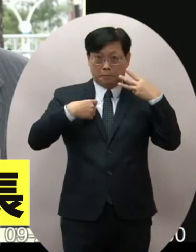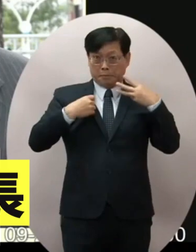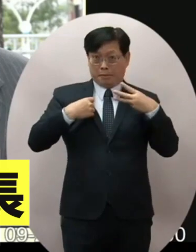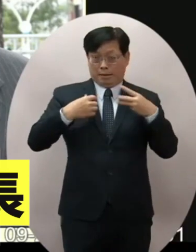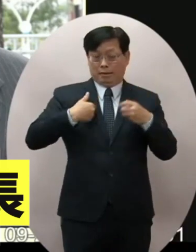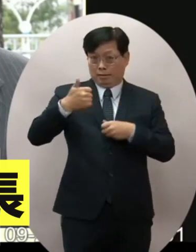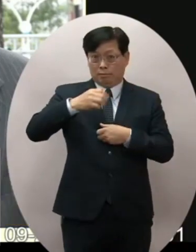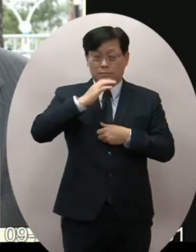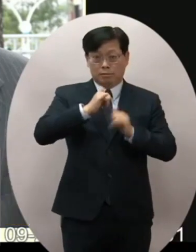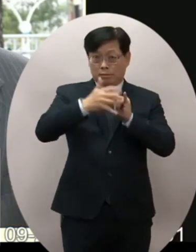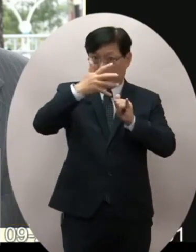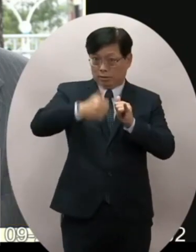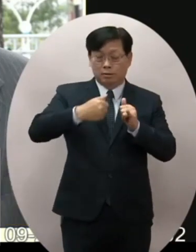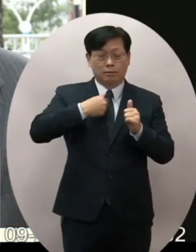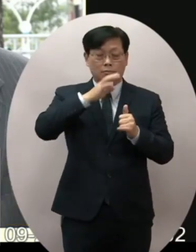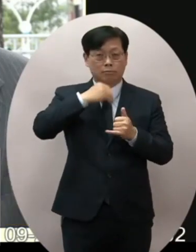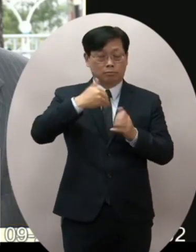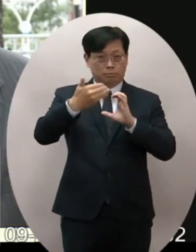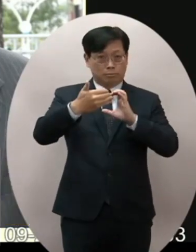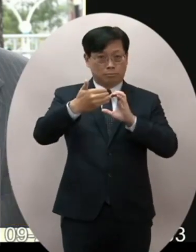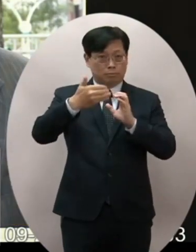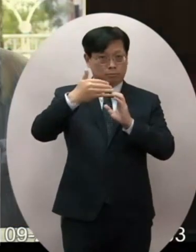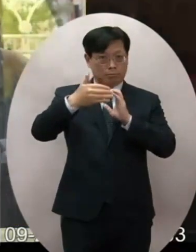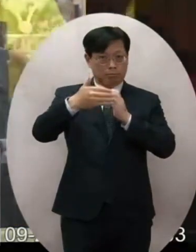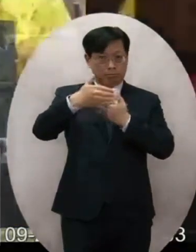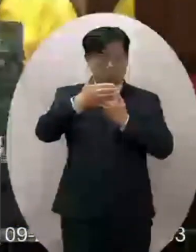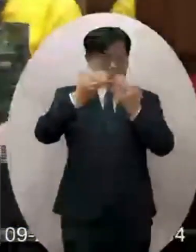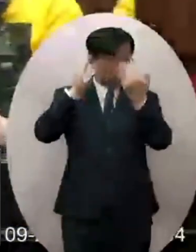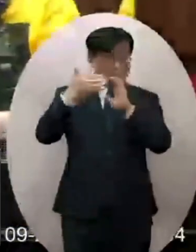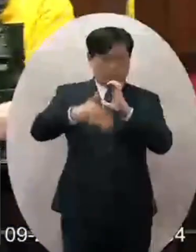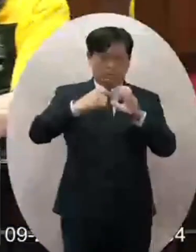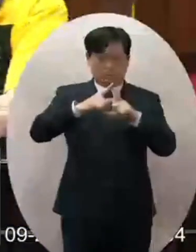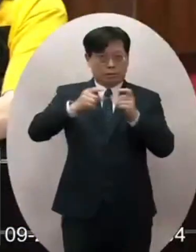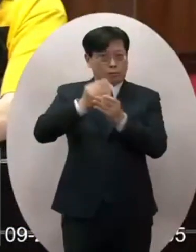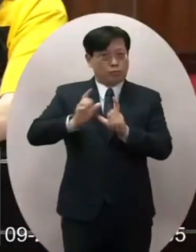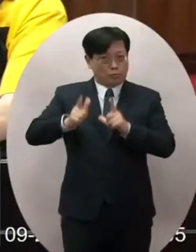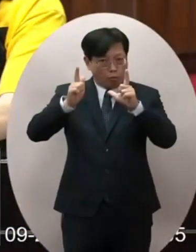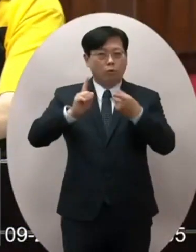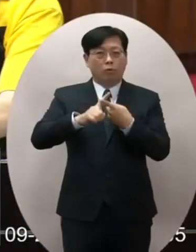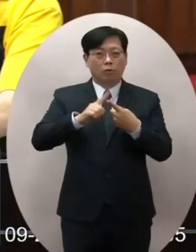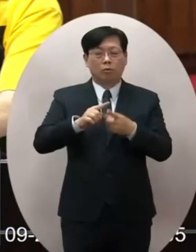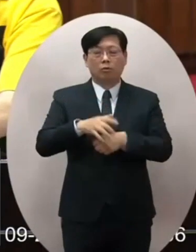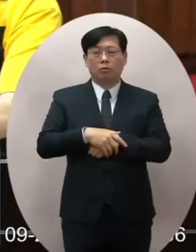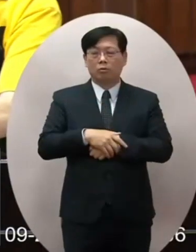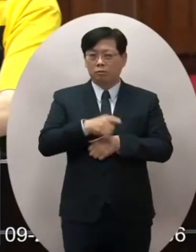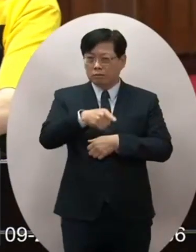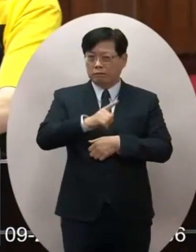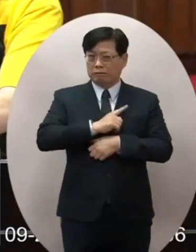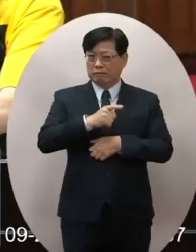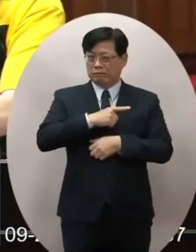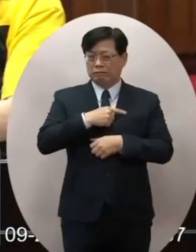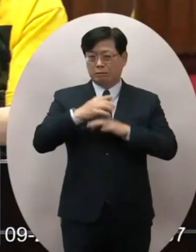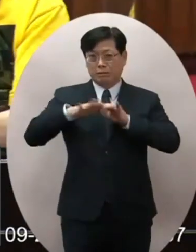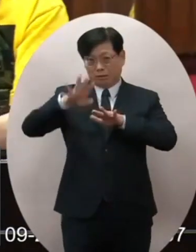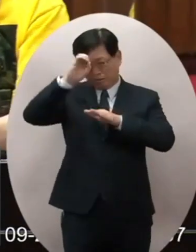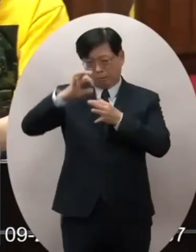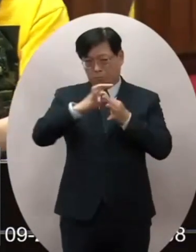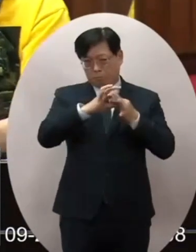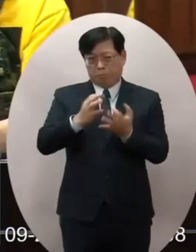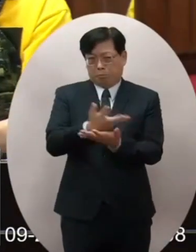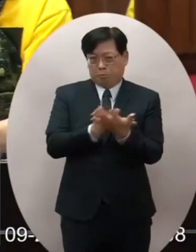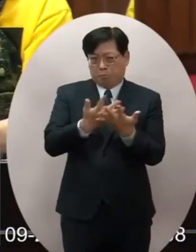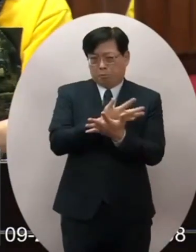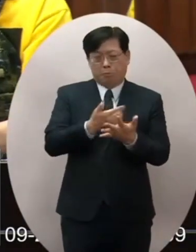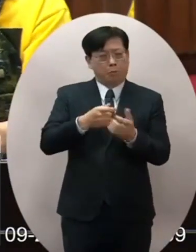静周刊的社长，也是静电视的大股东。大家都说他跟民进党往来密